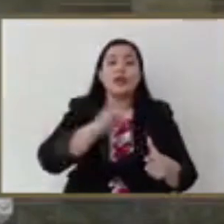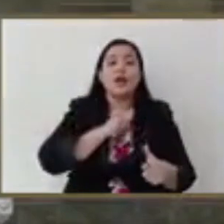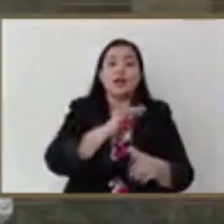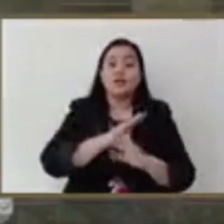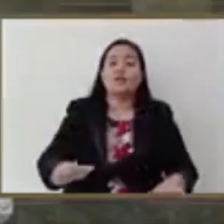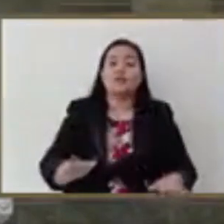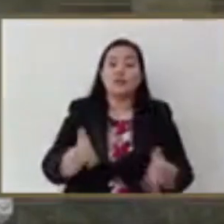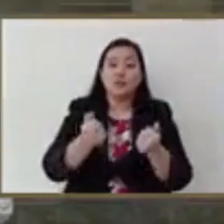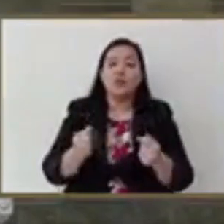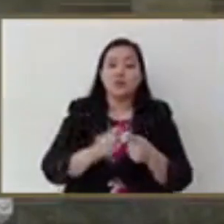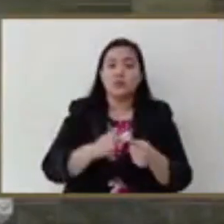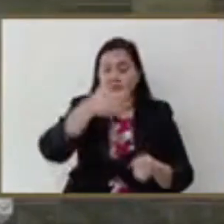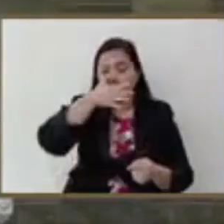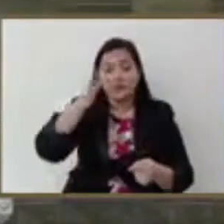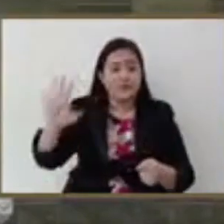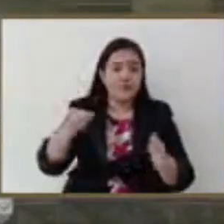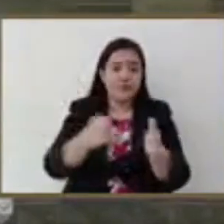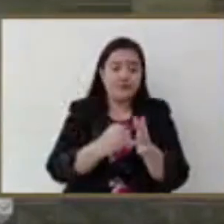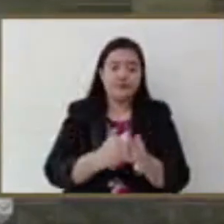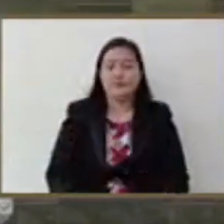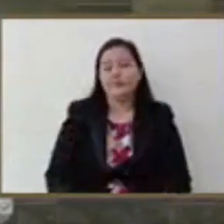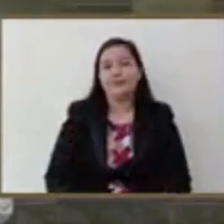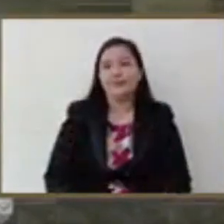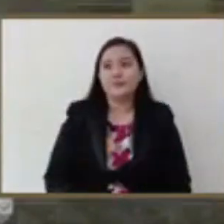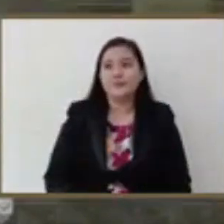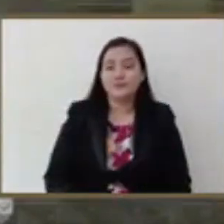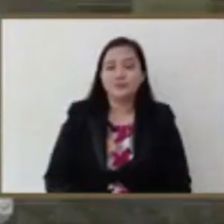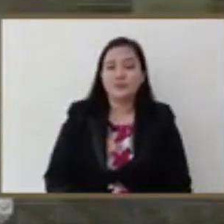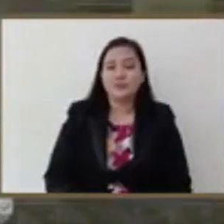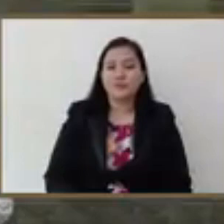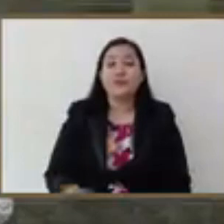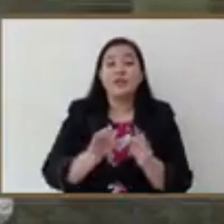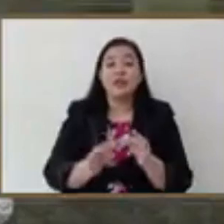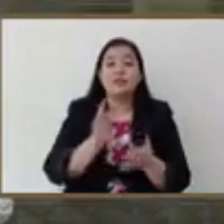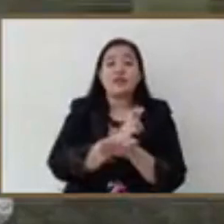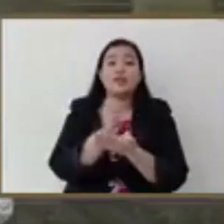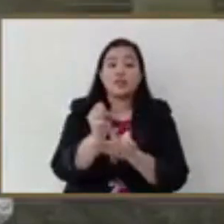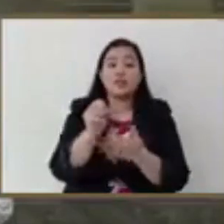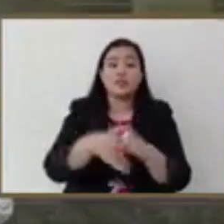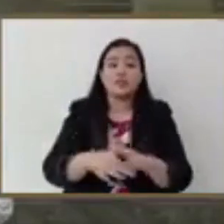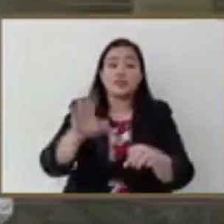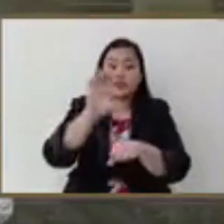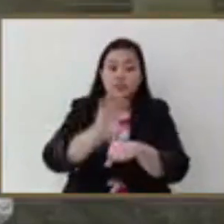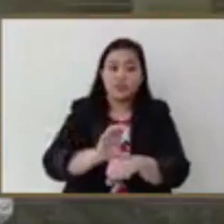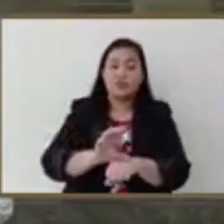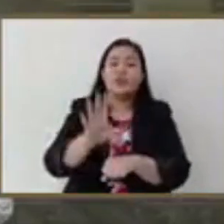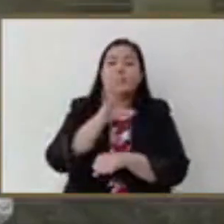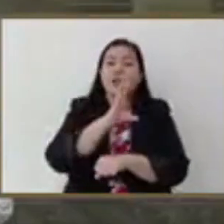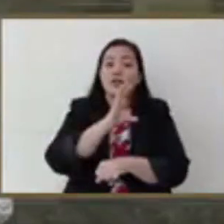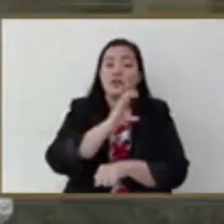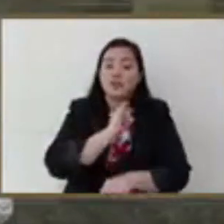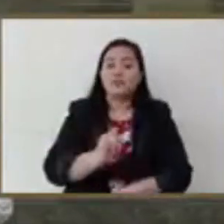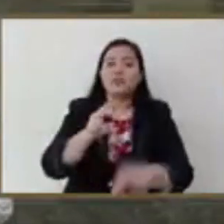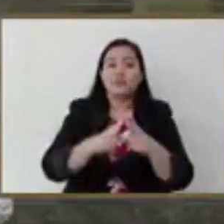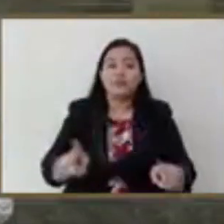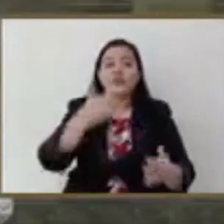Kung ang samahan sa loob ng simbahan, mga kapatid, ay napakaganda, at ito ay eternal, boy, I don't